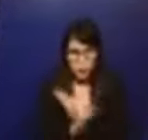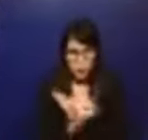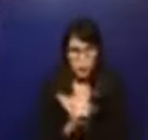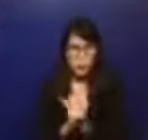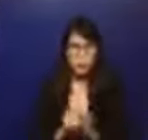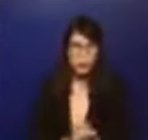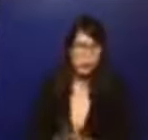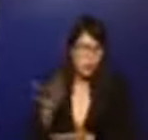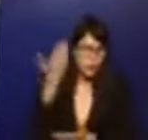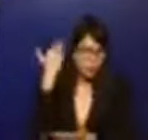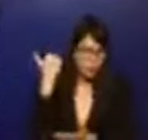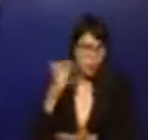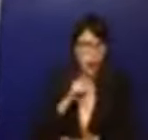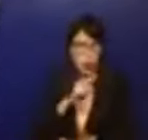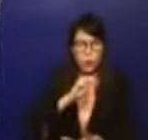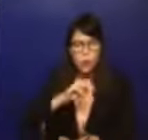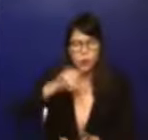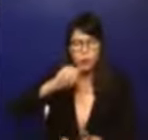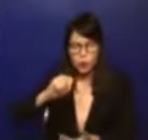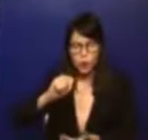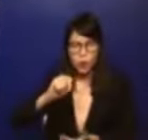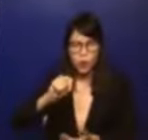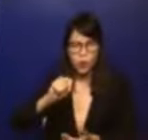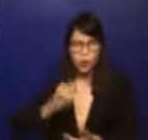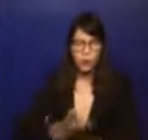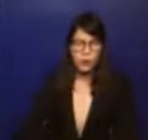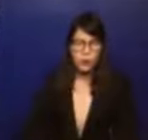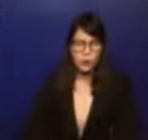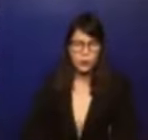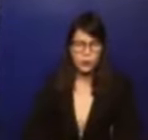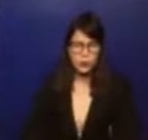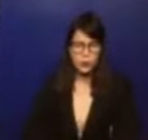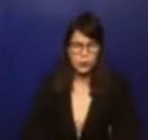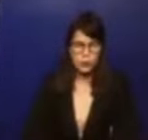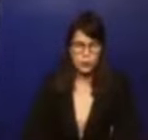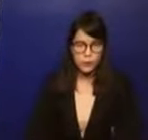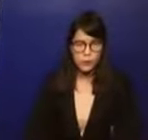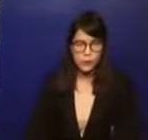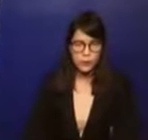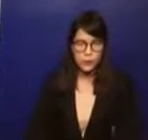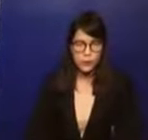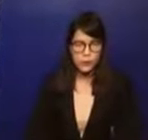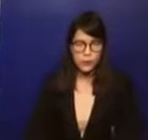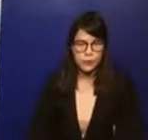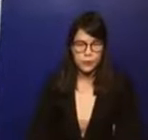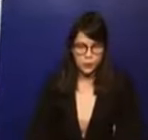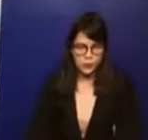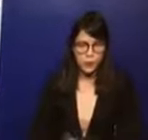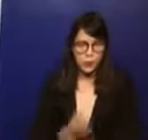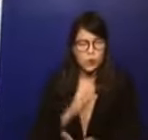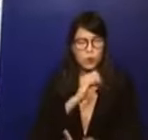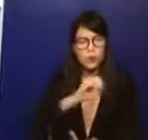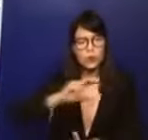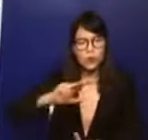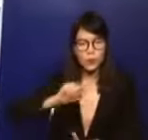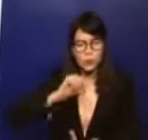านหนึ่งพร้อมกับเลขา1คนรวมเป็น2คนในคดีหมายเลข